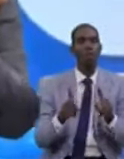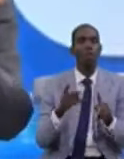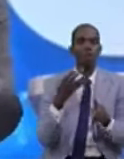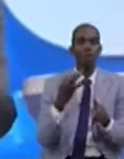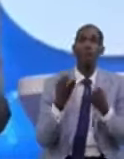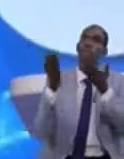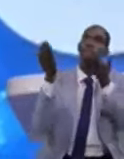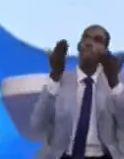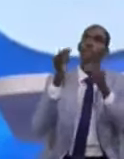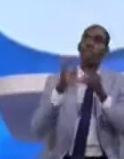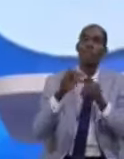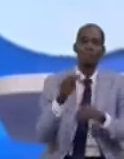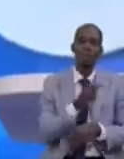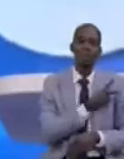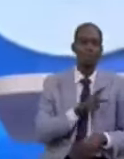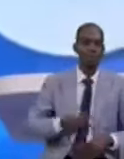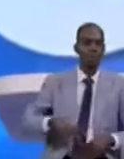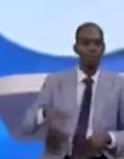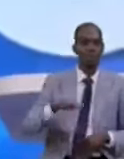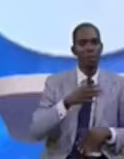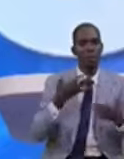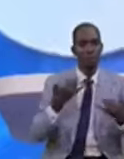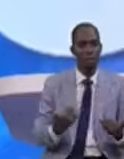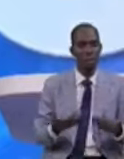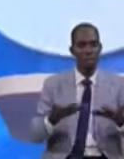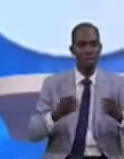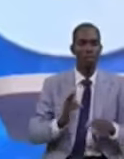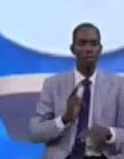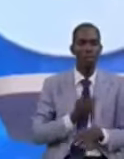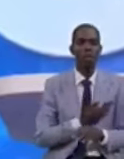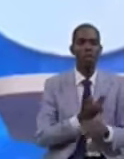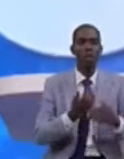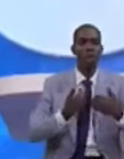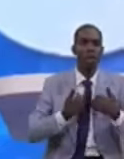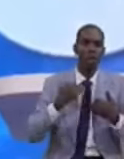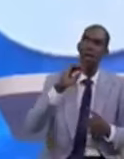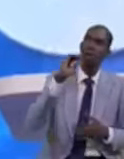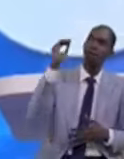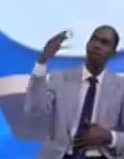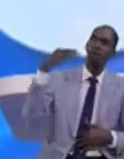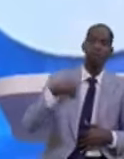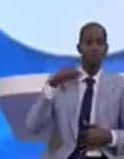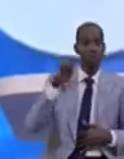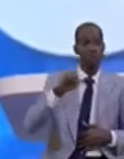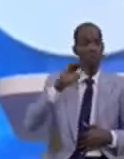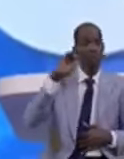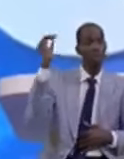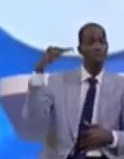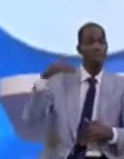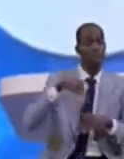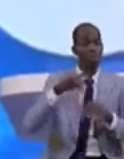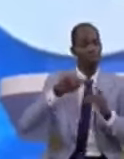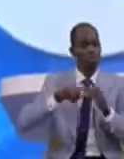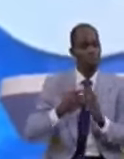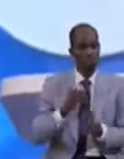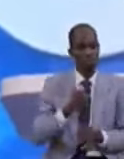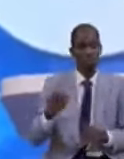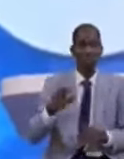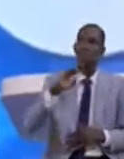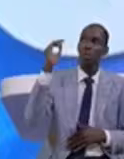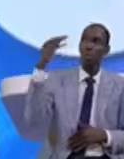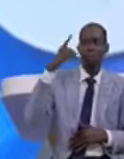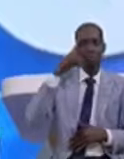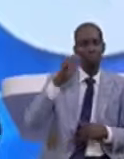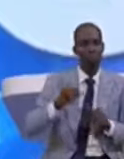royaume rendons grâce nous avons de la grâce la grâce au début la grâce en continuant et la